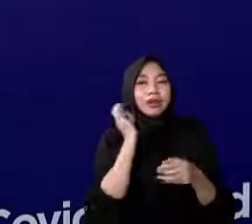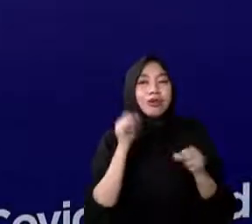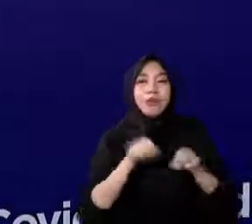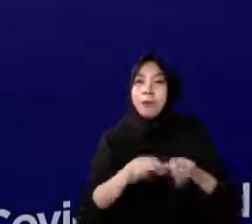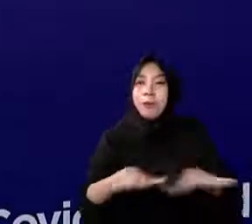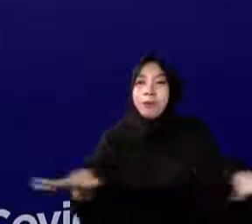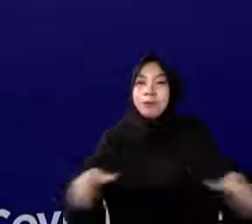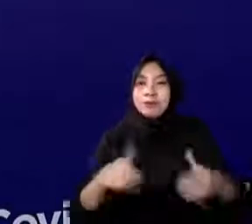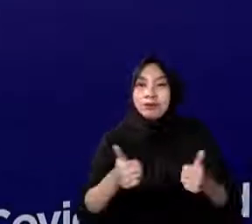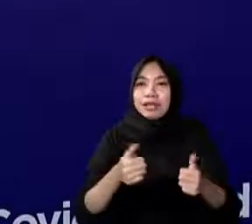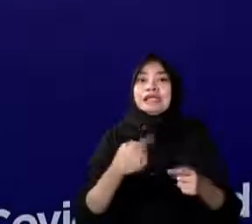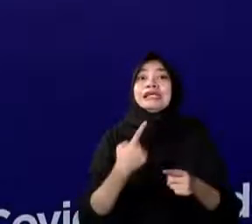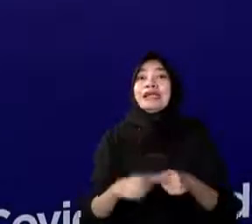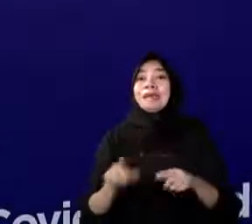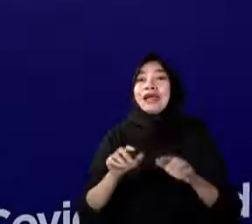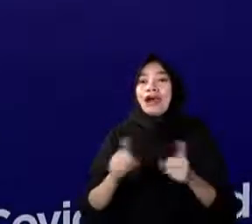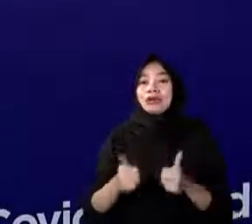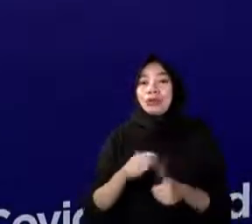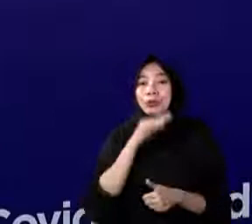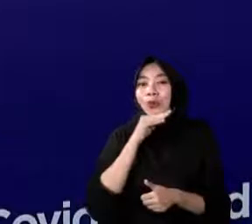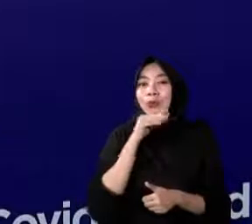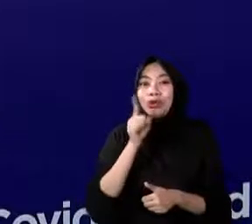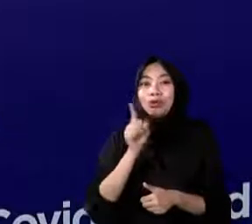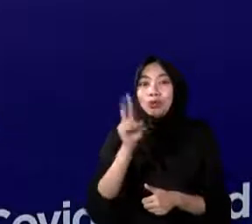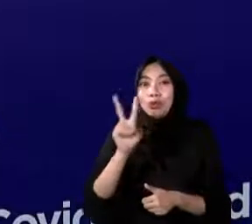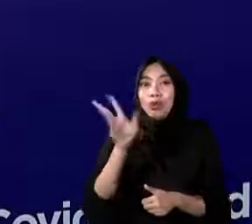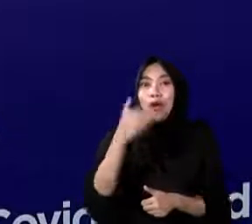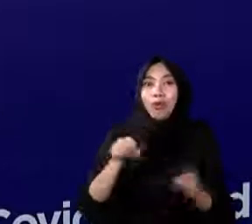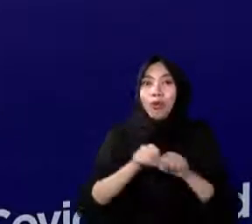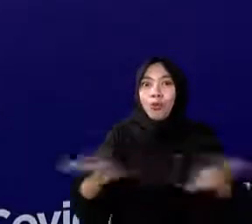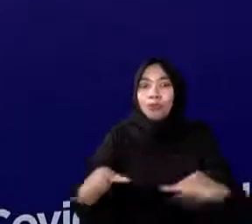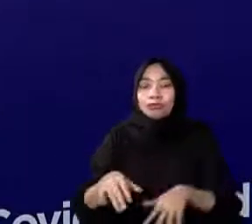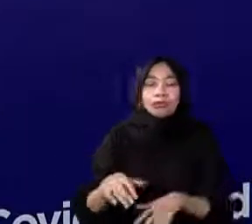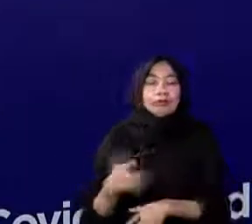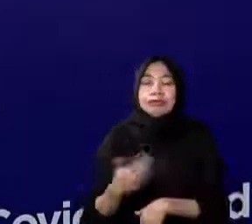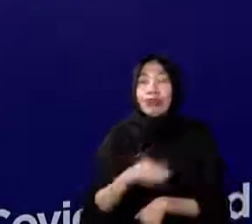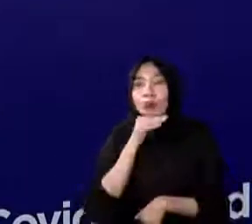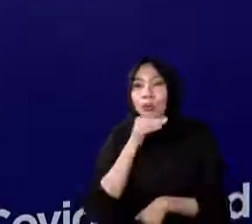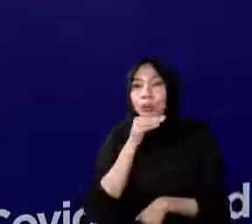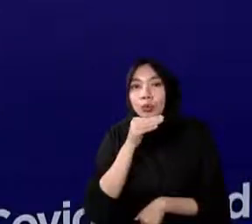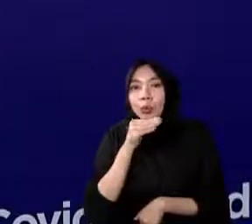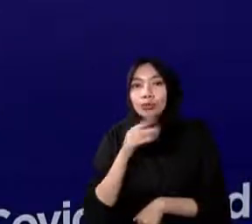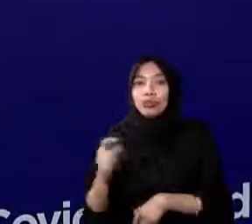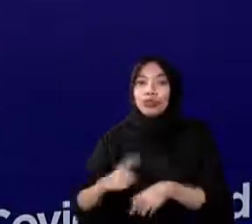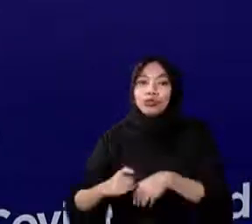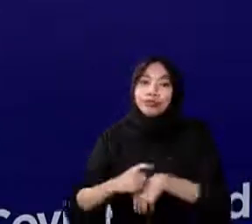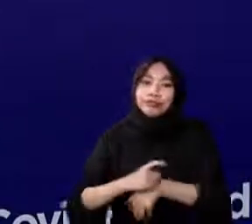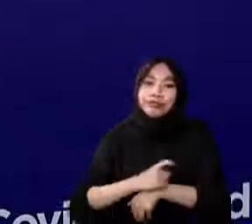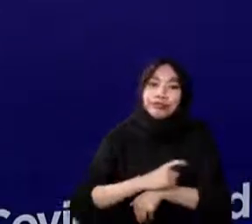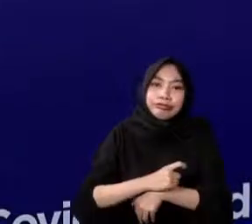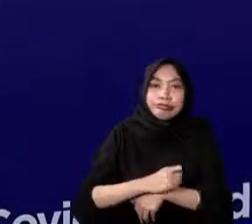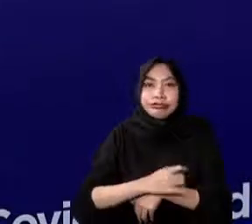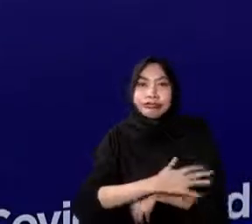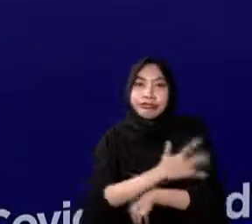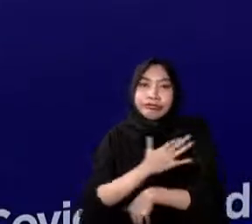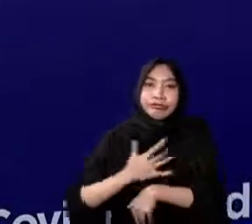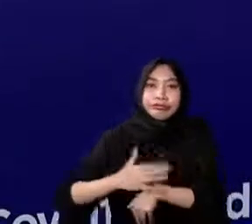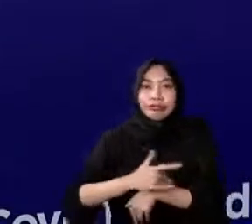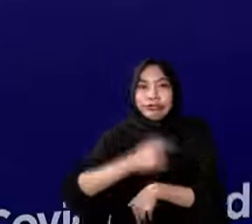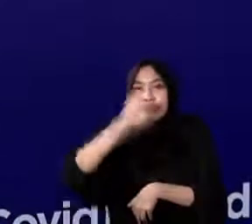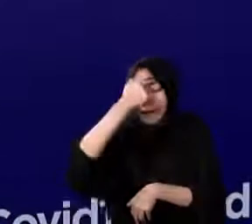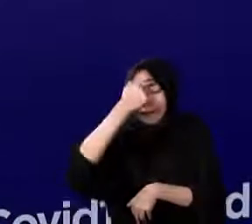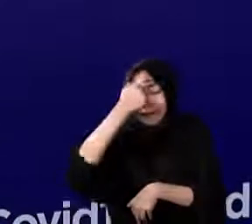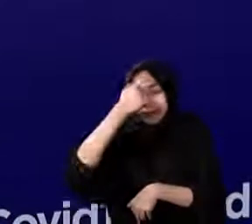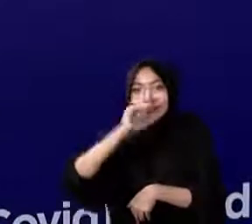belum bisa kita lihat dalam 1-2 hari, karena butuh waktu untuk terjadinya masa inkubasi di dalam tubuh, sampai dengan muncul gejala, kemudian